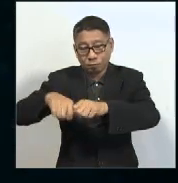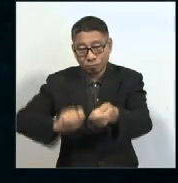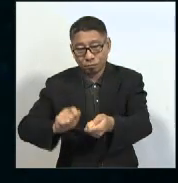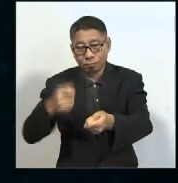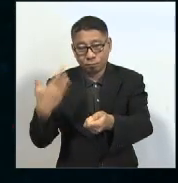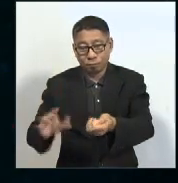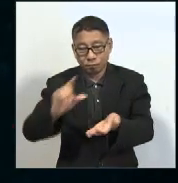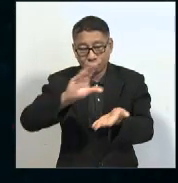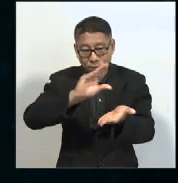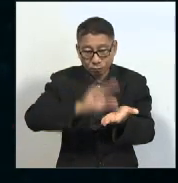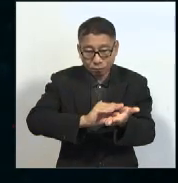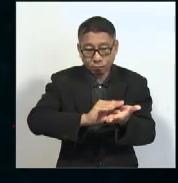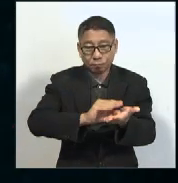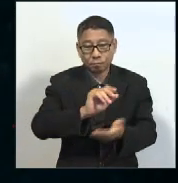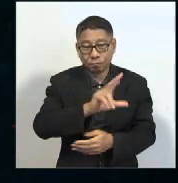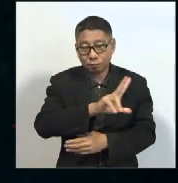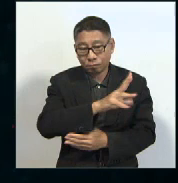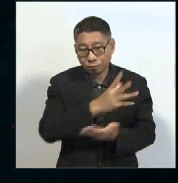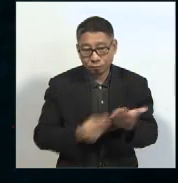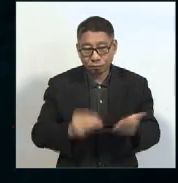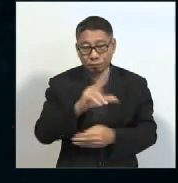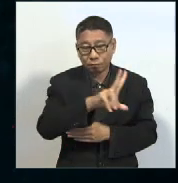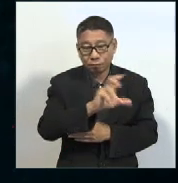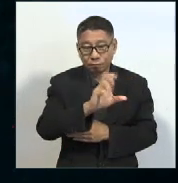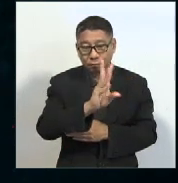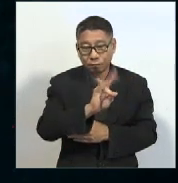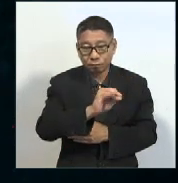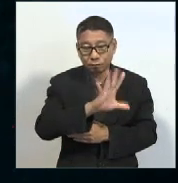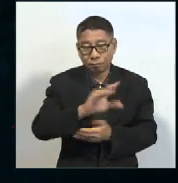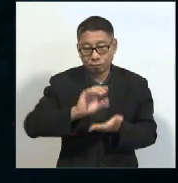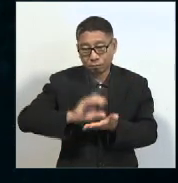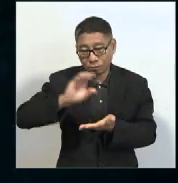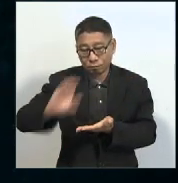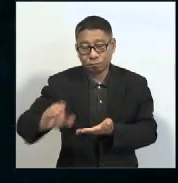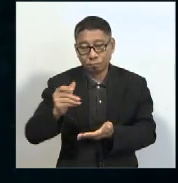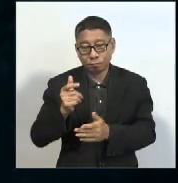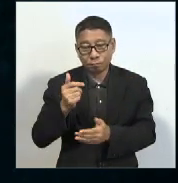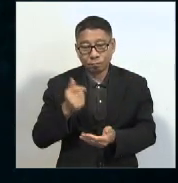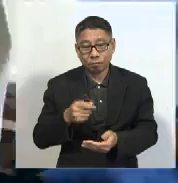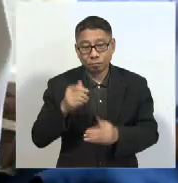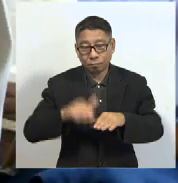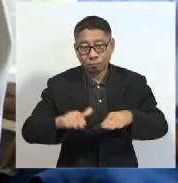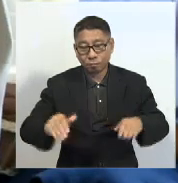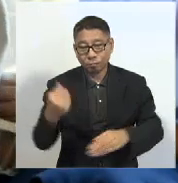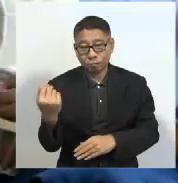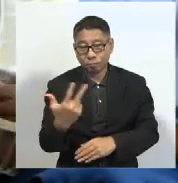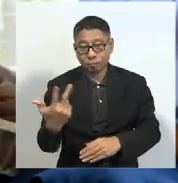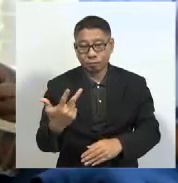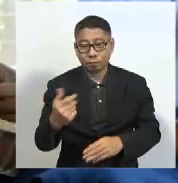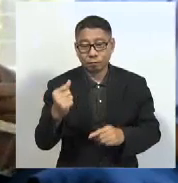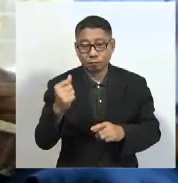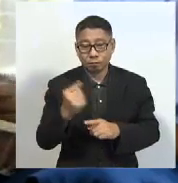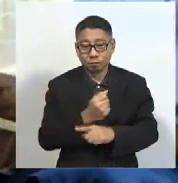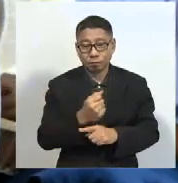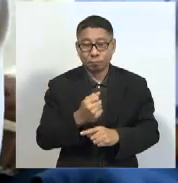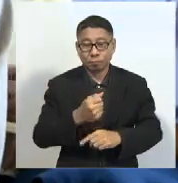แล้วจะเหลือประมาณ375บาทซึ่งจะจัดเป็นทุนสำหรับเด็กทั้ง3คนต่อไปค่ะ